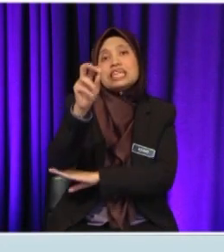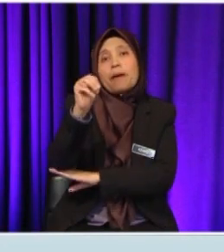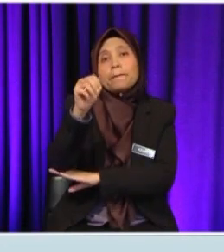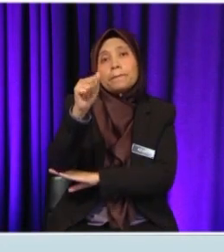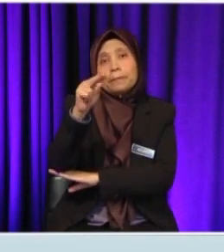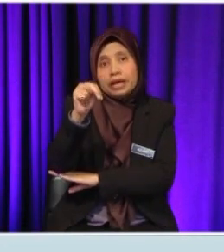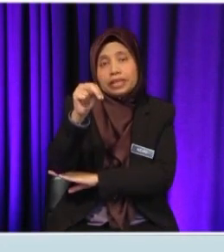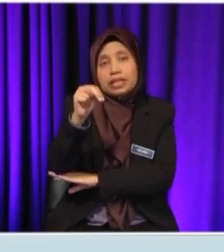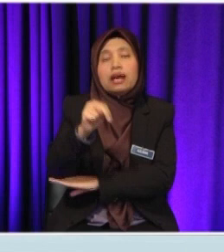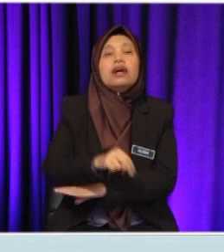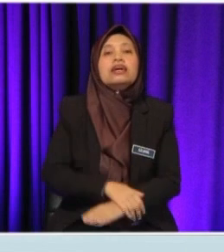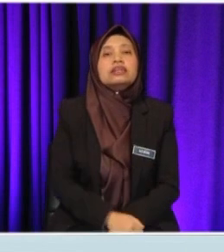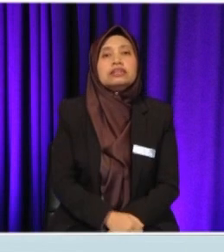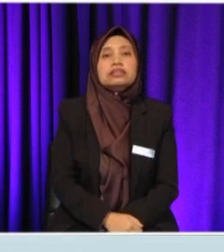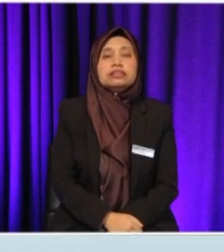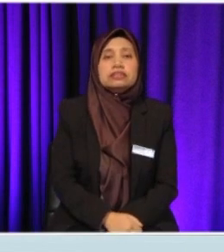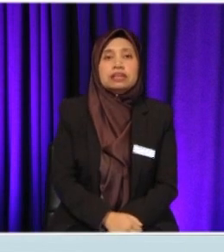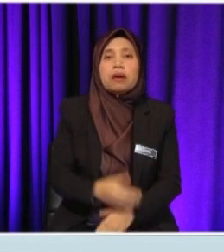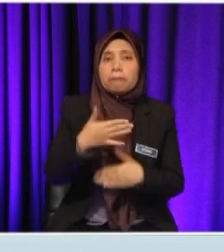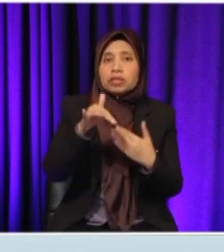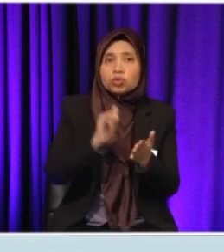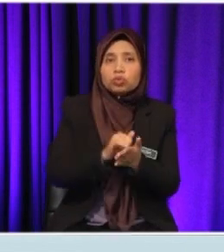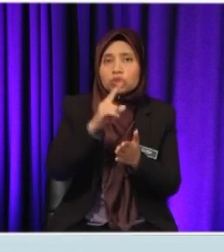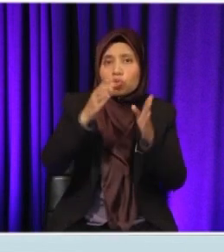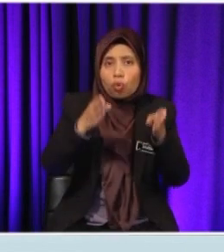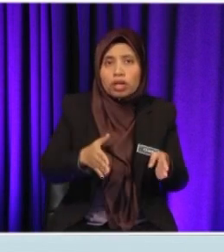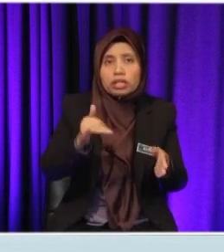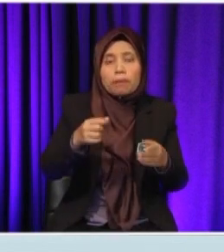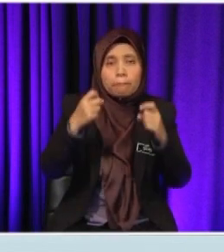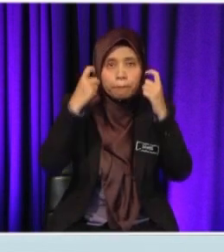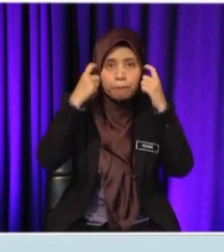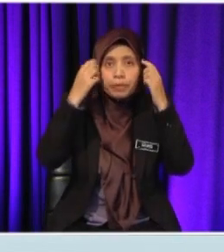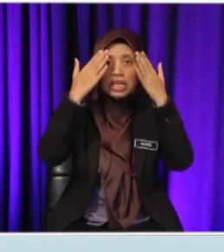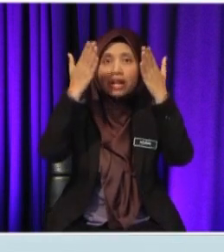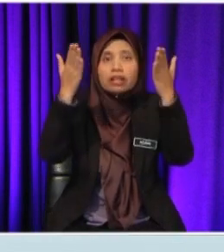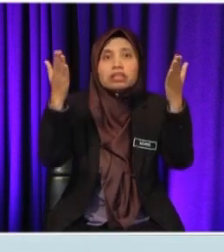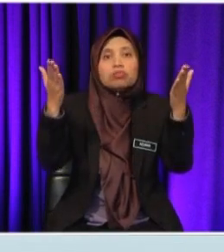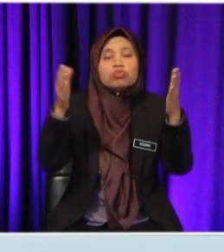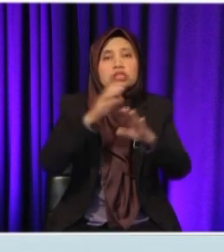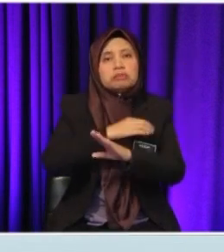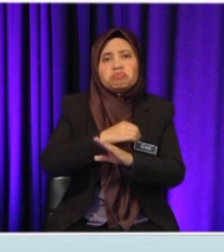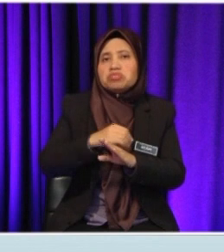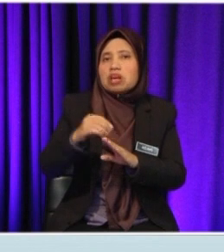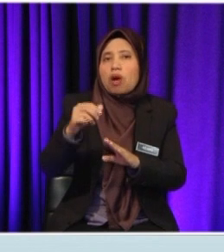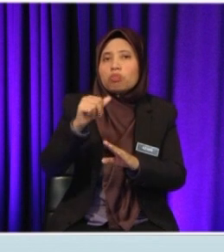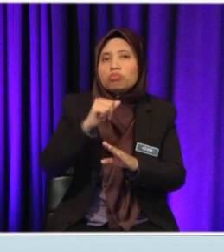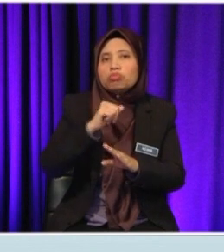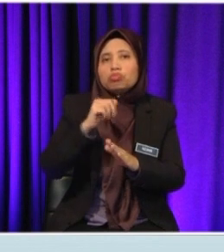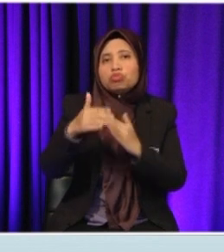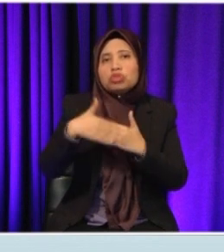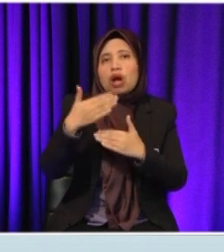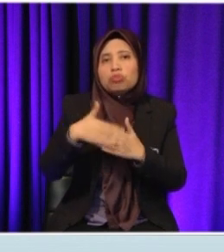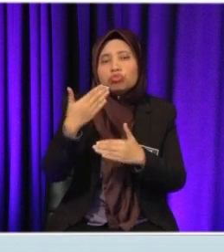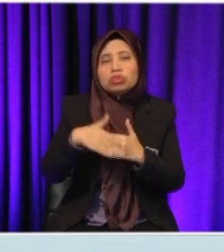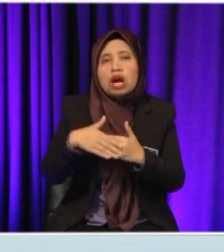tak boleh nak suka-suka saman kan? Okay. Kemudian seorang yang sangat berfikiran terbuka, tidak mudah melatah. Apabila dituduh, cuba mencari